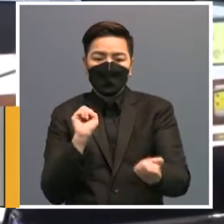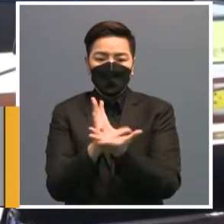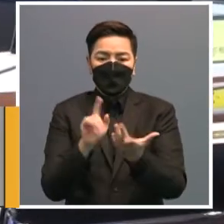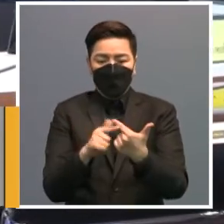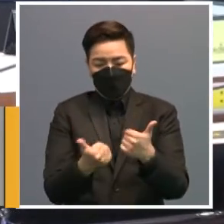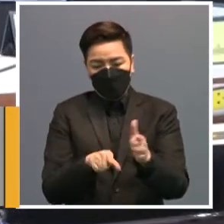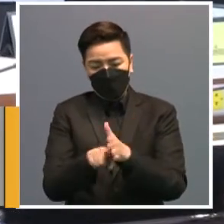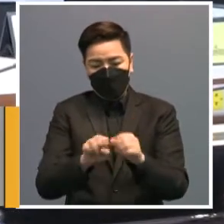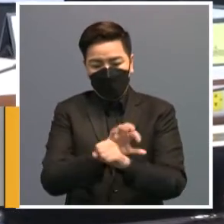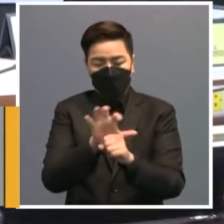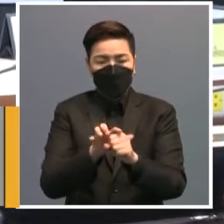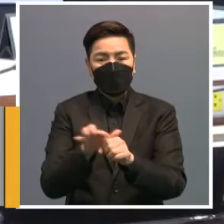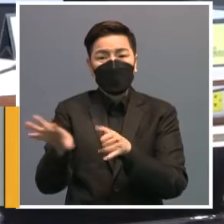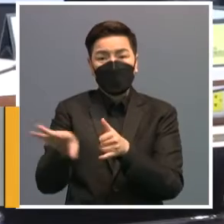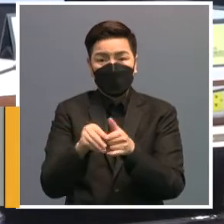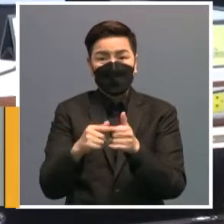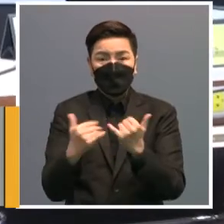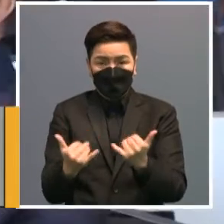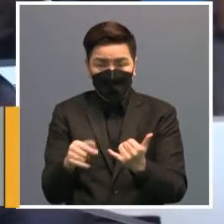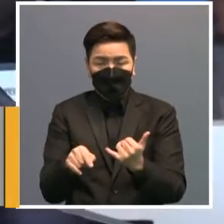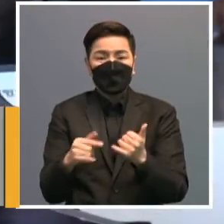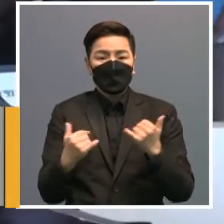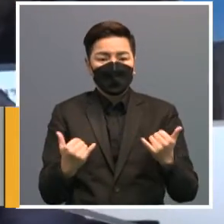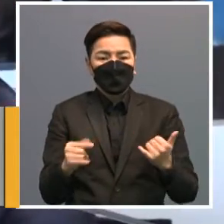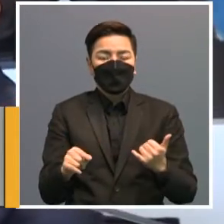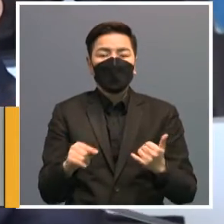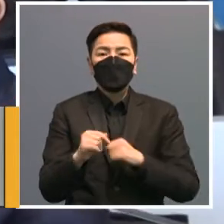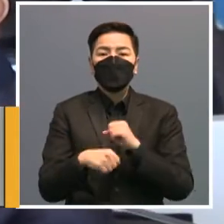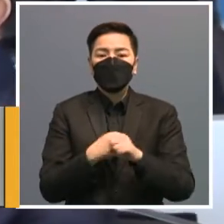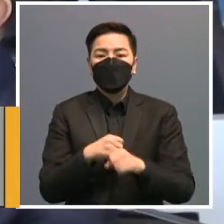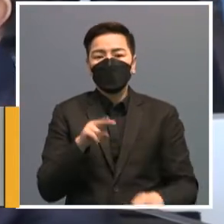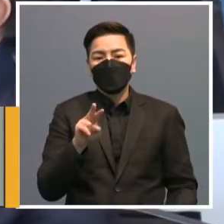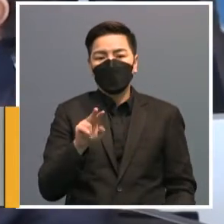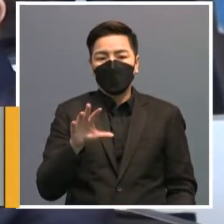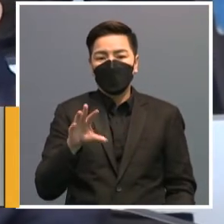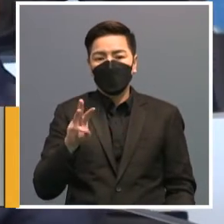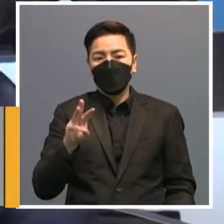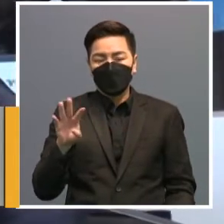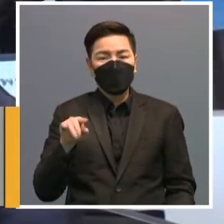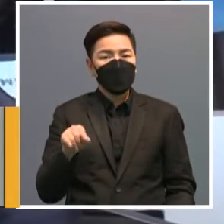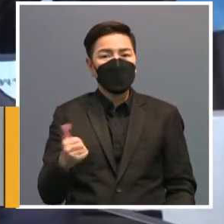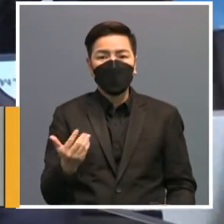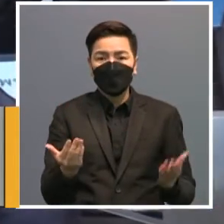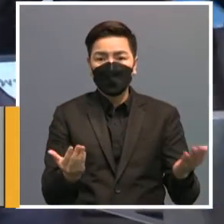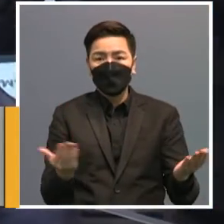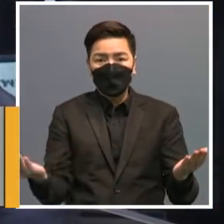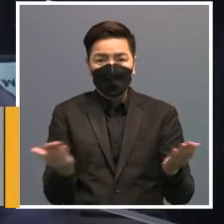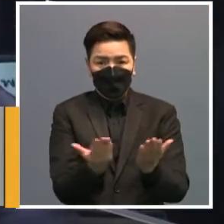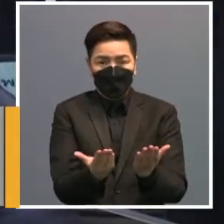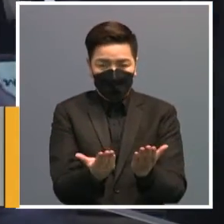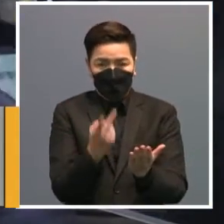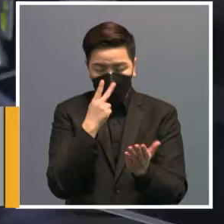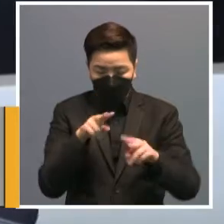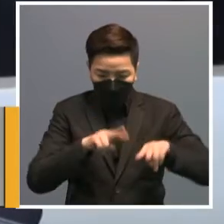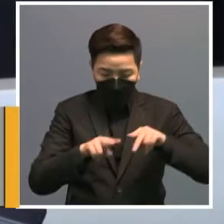ระทบจากการระบาดของโรคติดเชื้อไวรัสโคโรนา2019พุทธศักราช2564 2ฉบับนี้พิจารณ